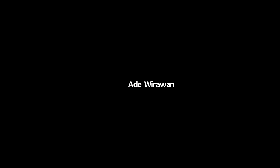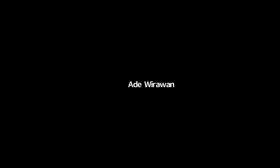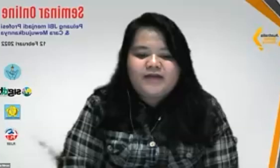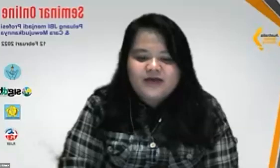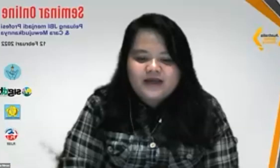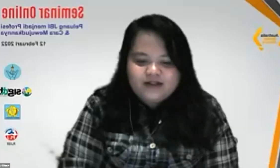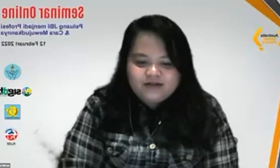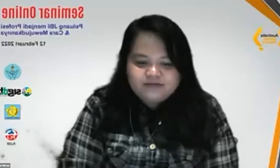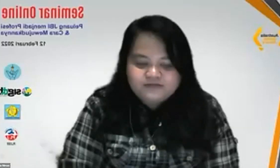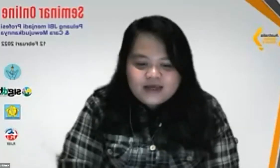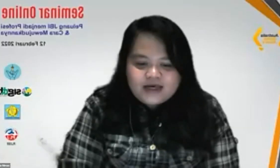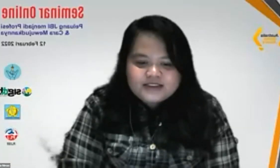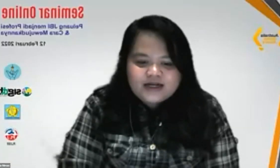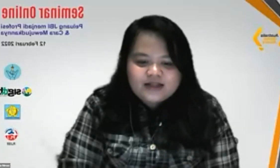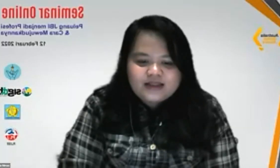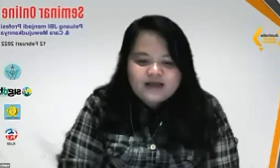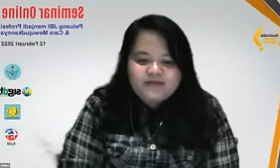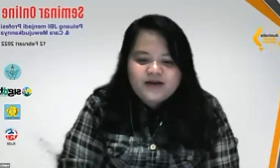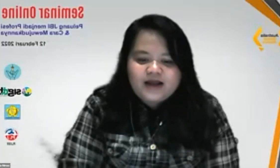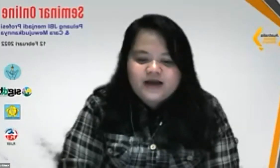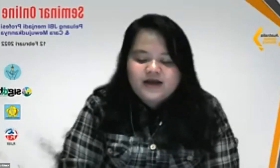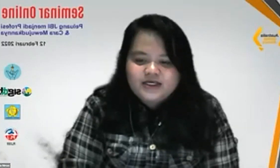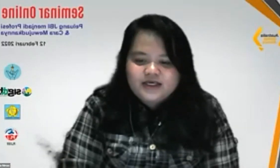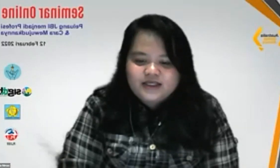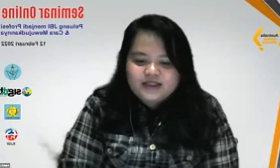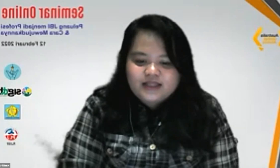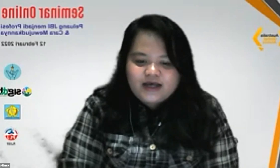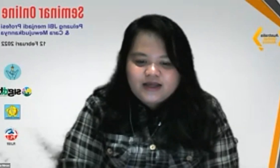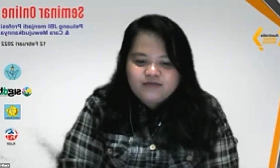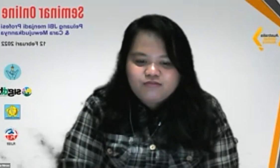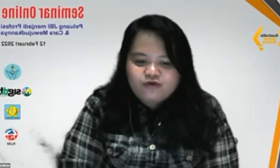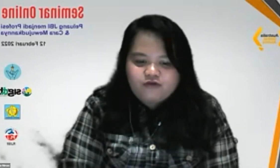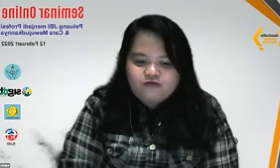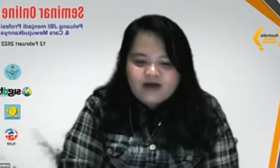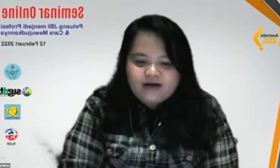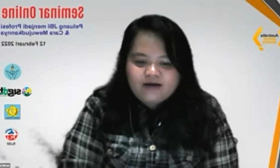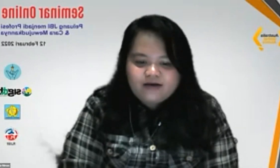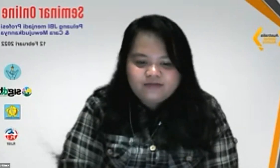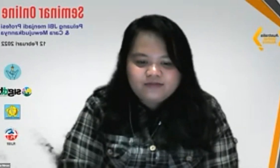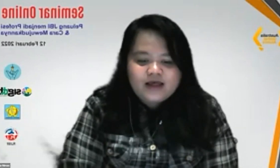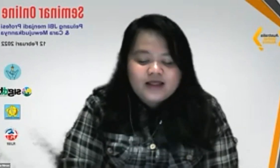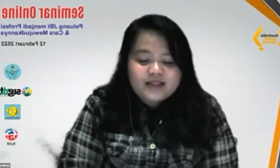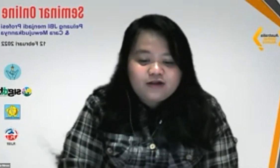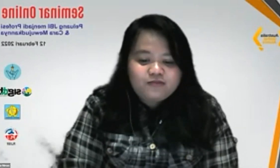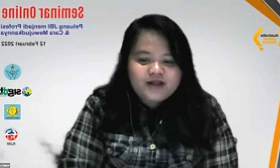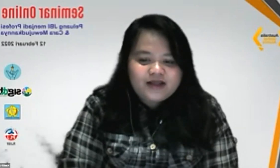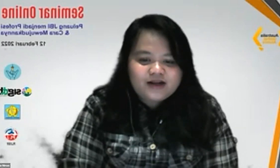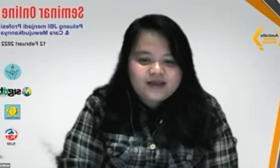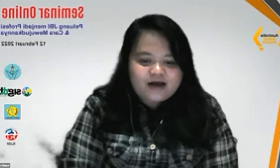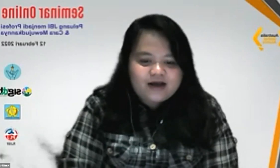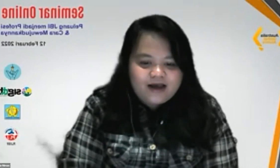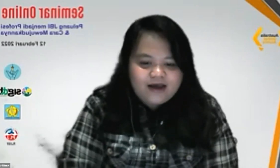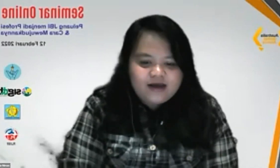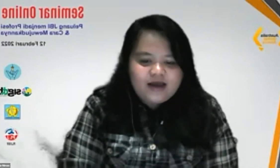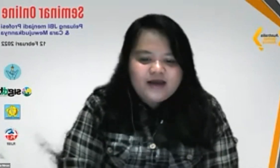Bapak Ismail serta penyadap diskusi kita ibroh tak lupa modern kita yaitu